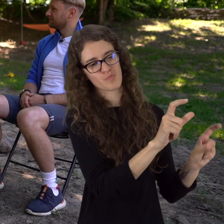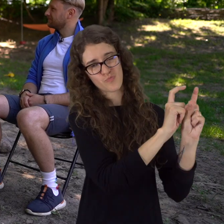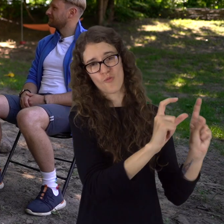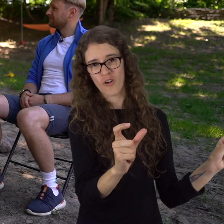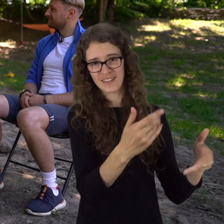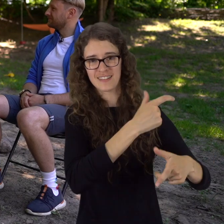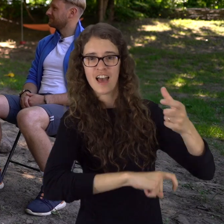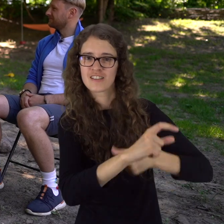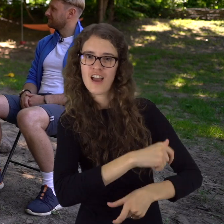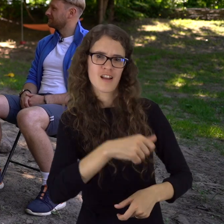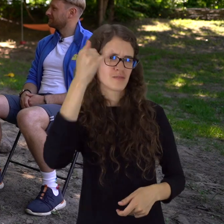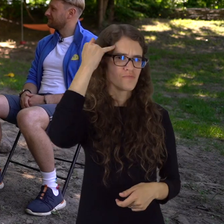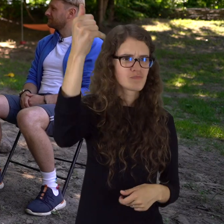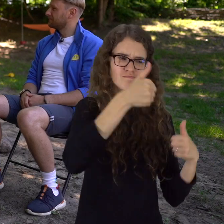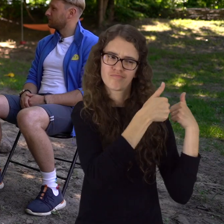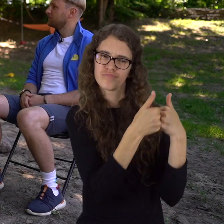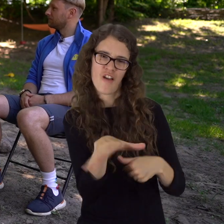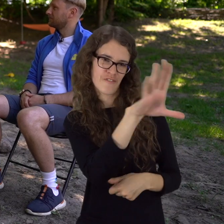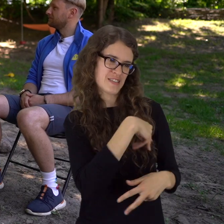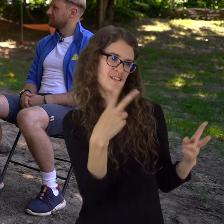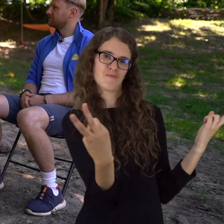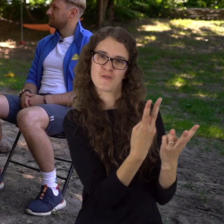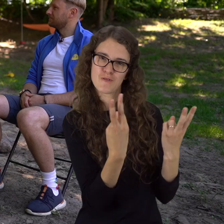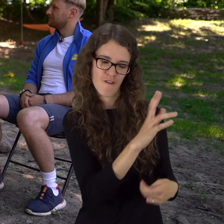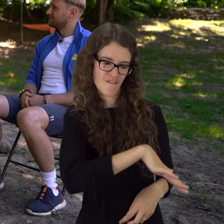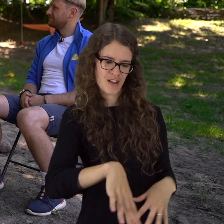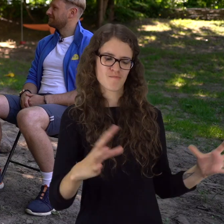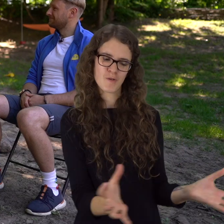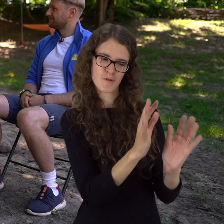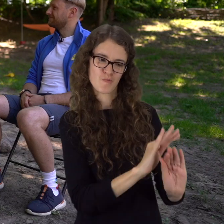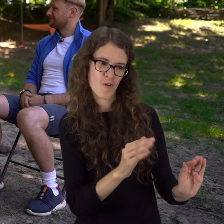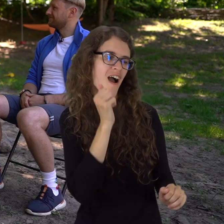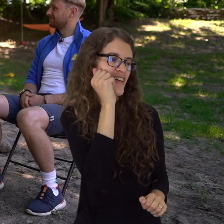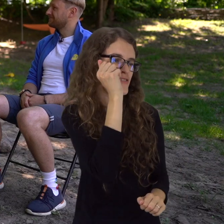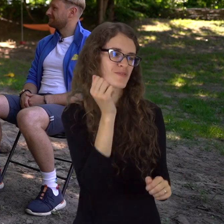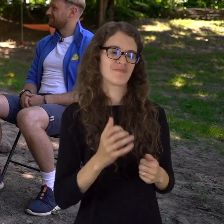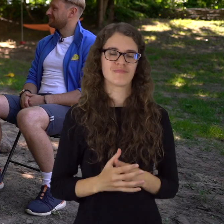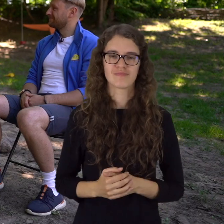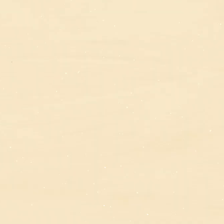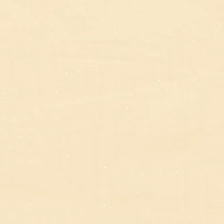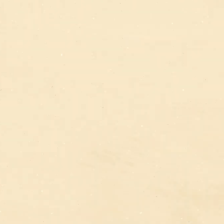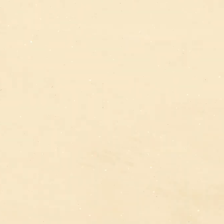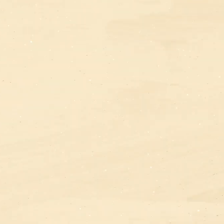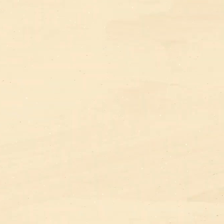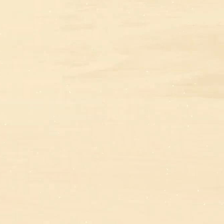ir darželį, už tokį tikrai inovatyvų ir labai, man atrodo, reikalingą mūsų visuomenėje vaikų švietimą. Tai ačiū Jums labai.